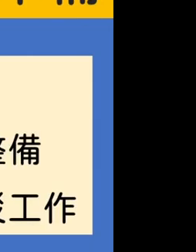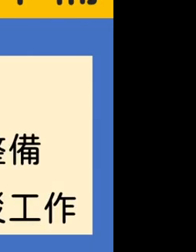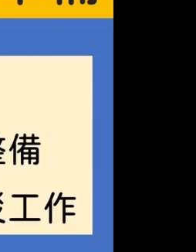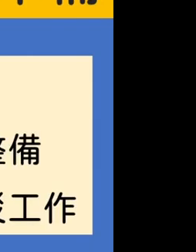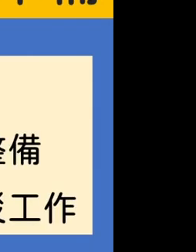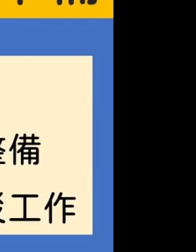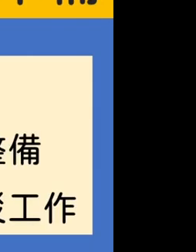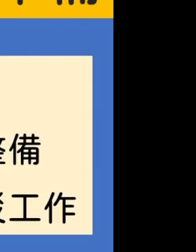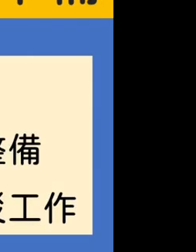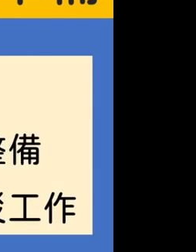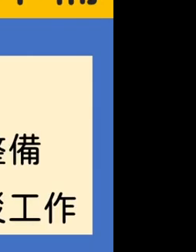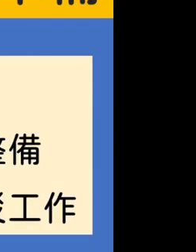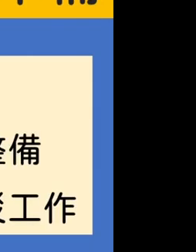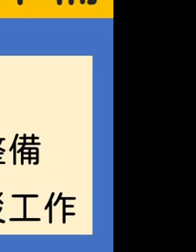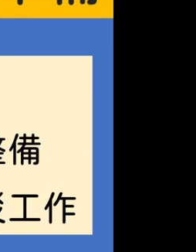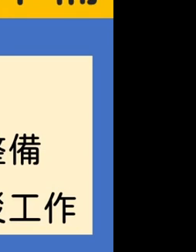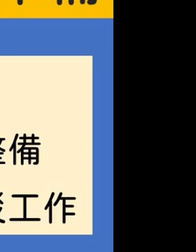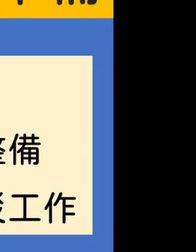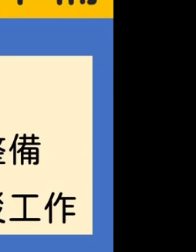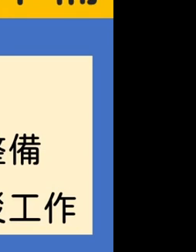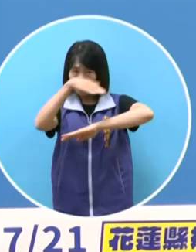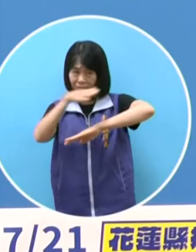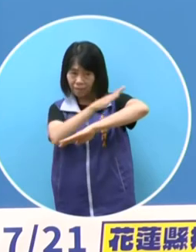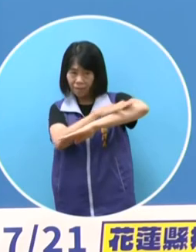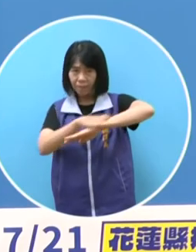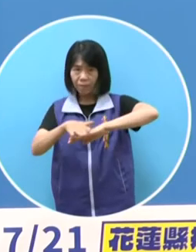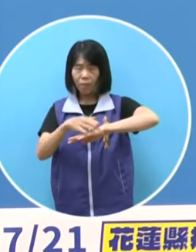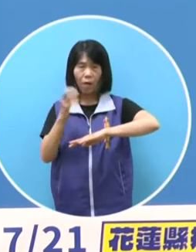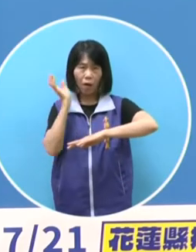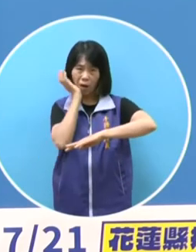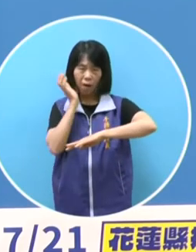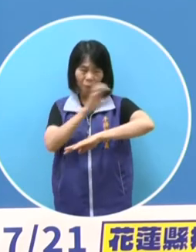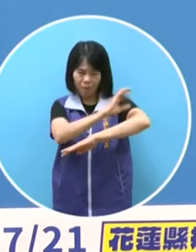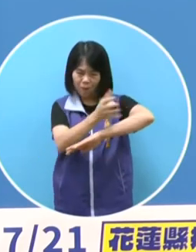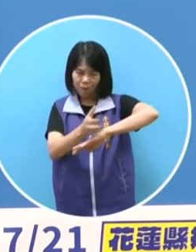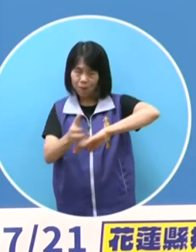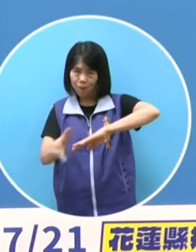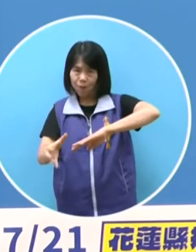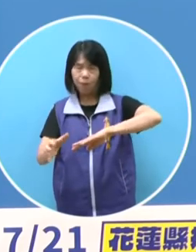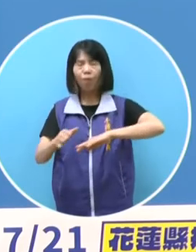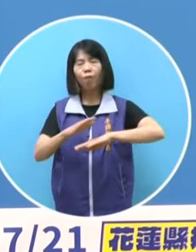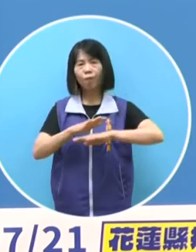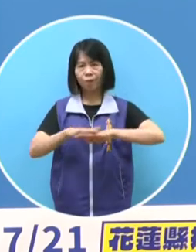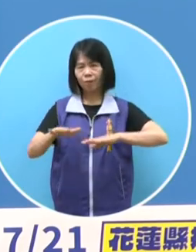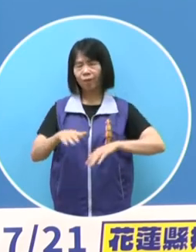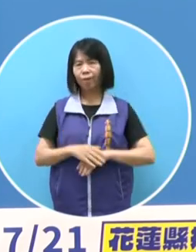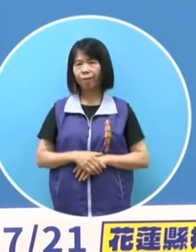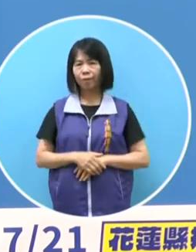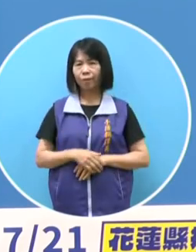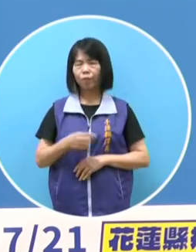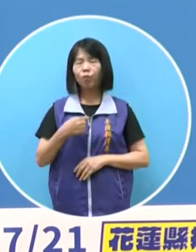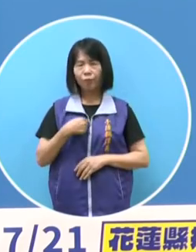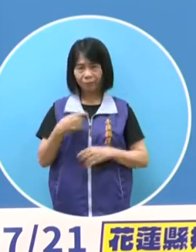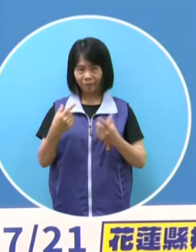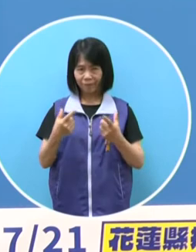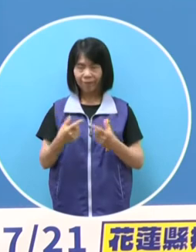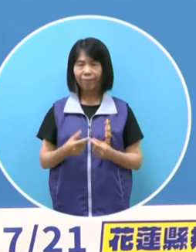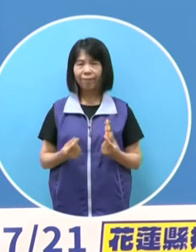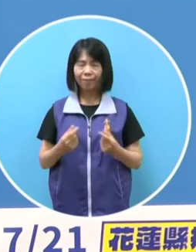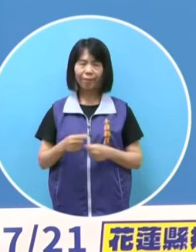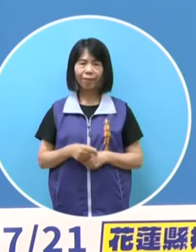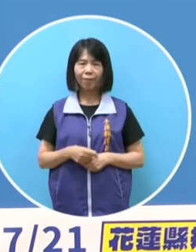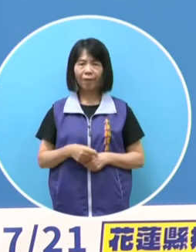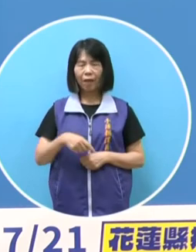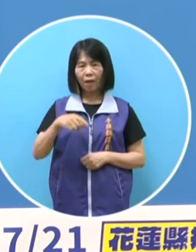单位能够以最严谨的态度来对待台风所带来的灾害影响。 所以在这里，正伟还是要呼